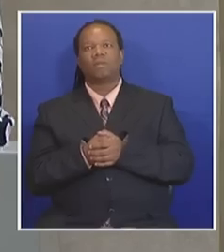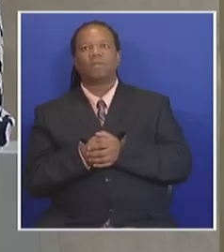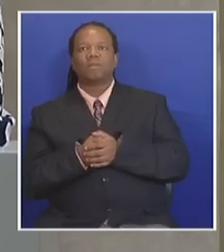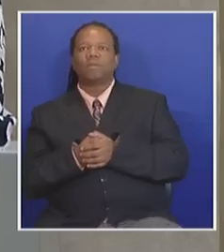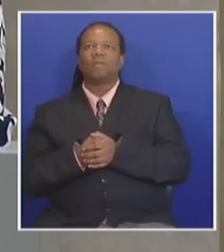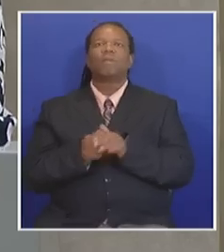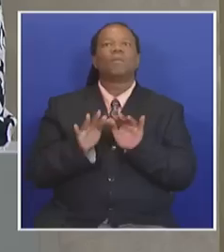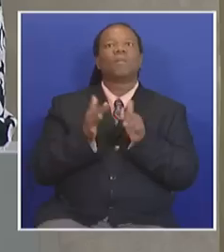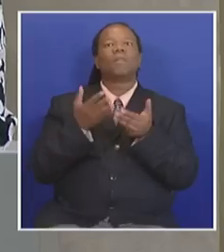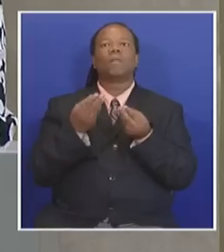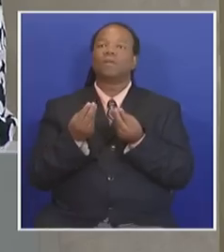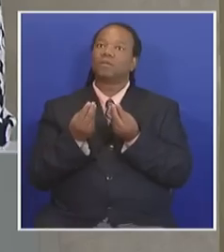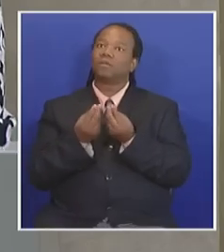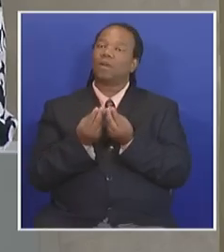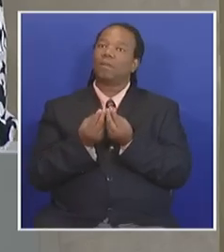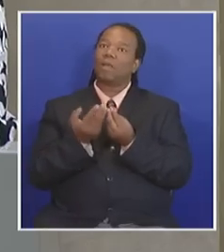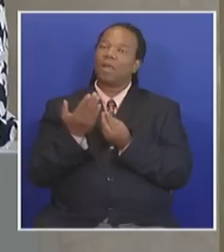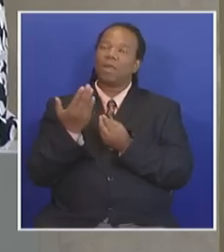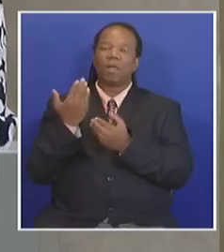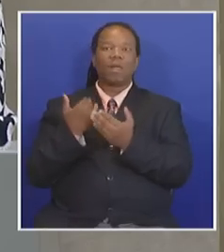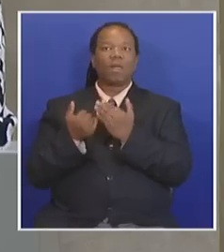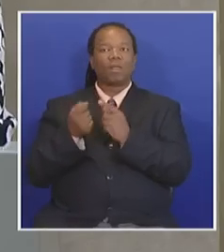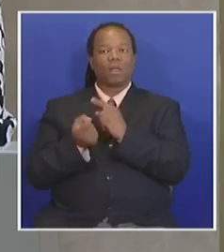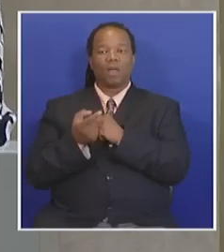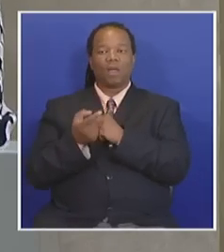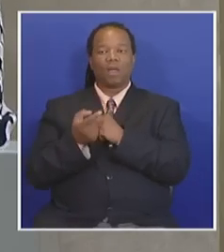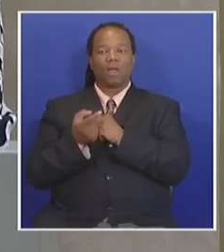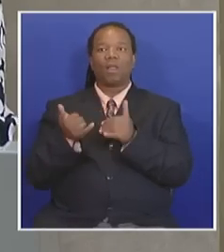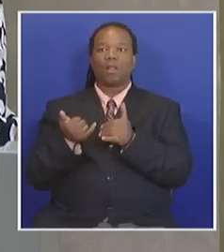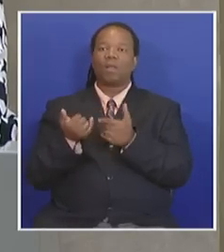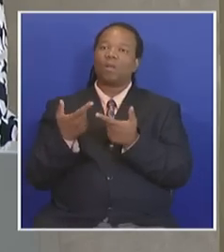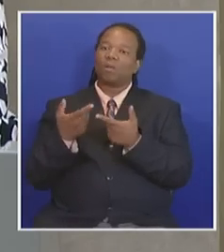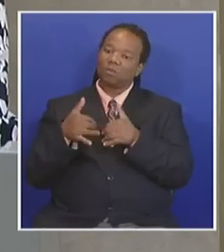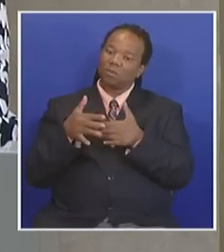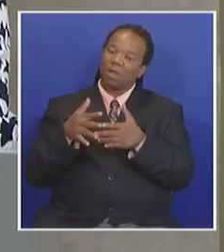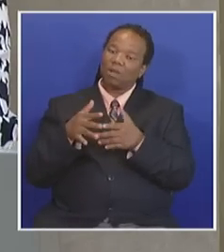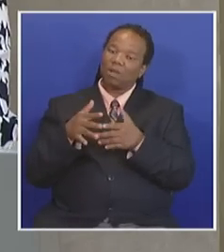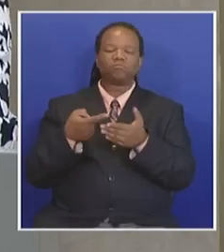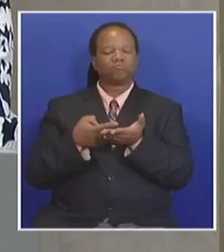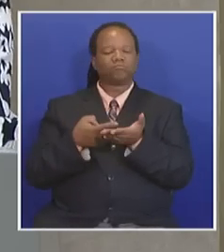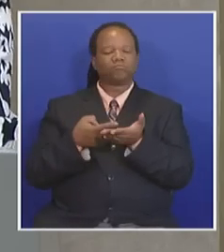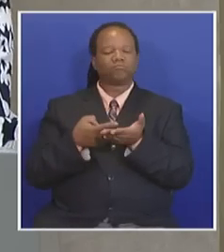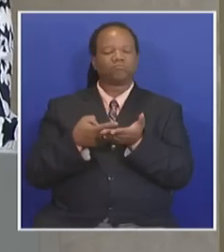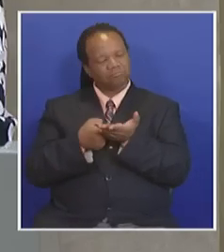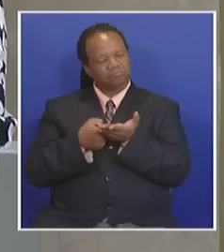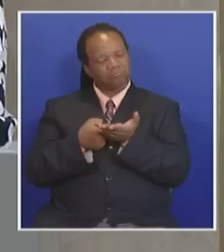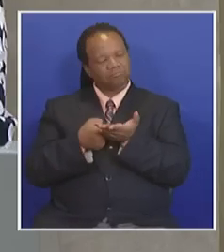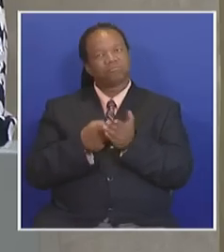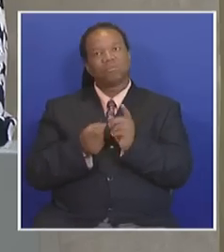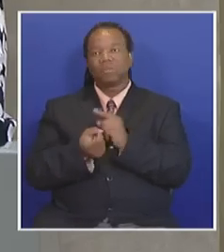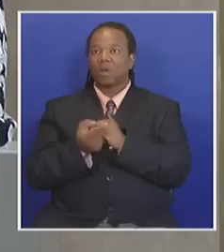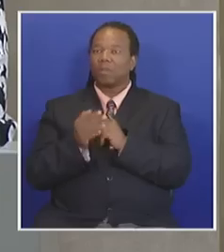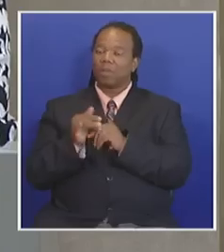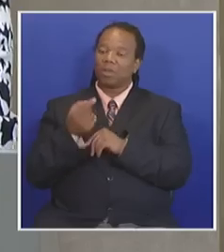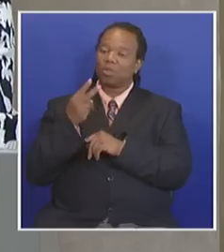die konstruktiewe dialoog wat oor die afgelope 22 jaar van ons demokrasie plaasgevind het. Die